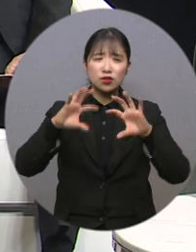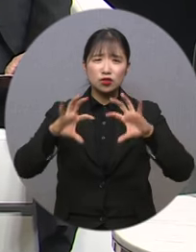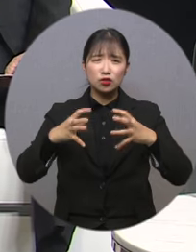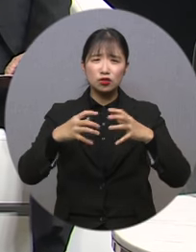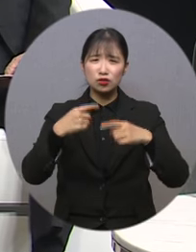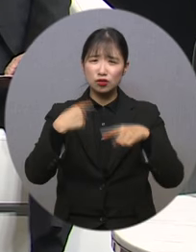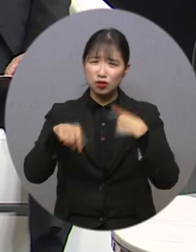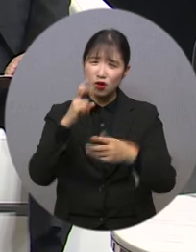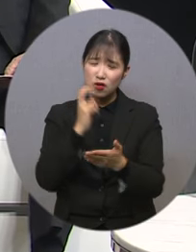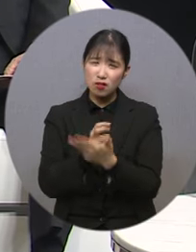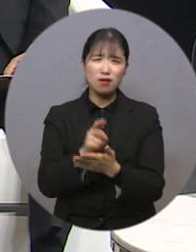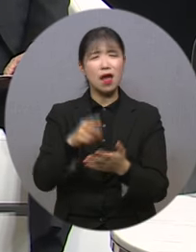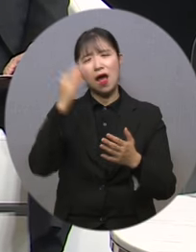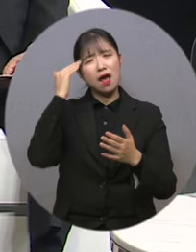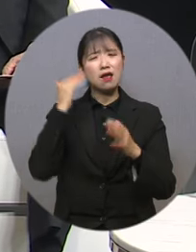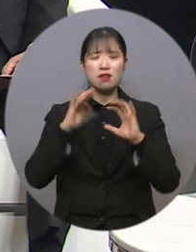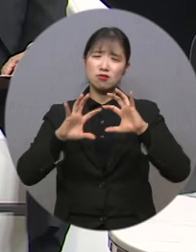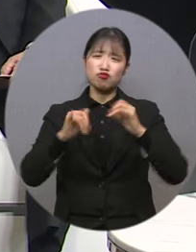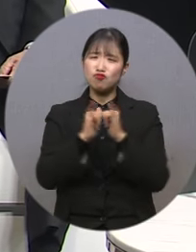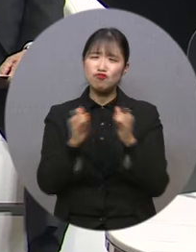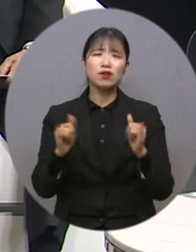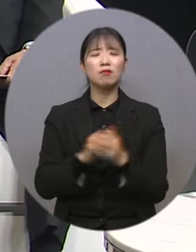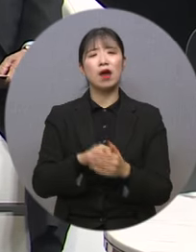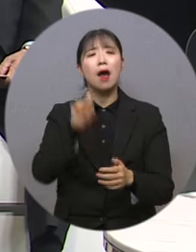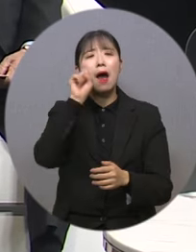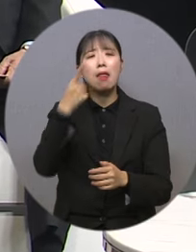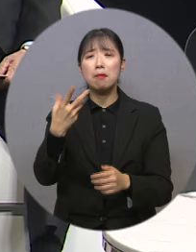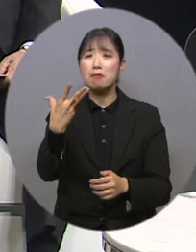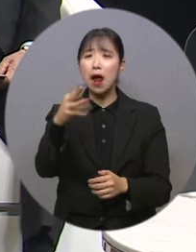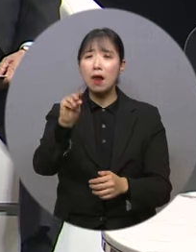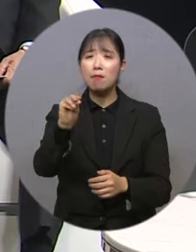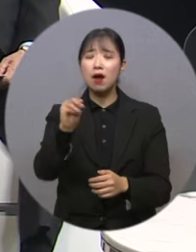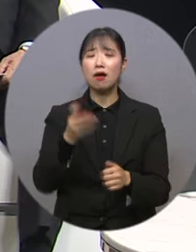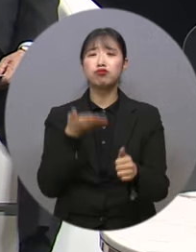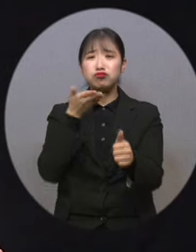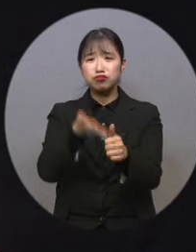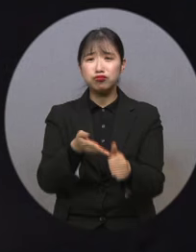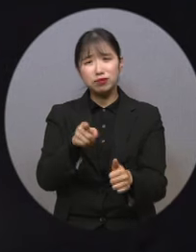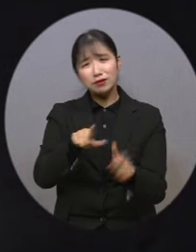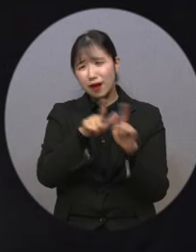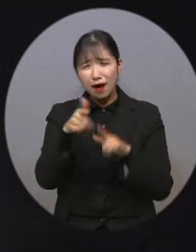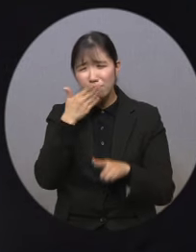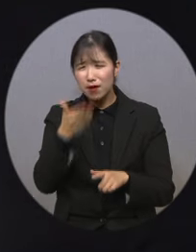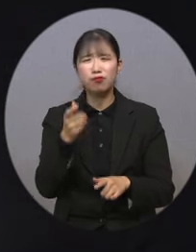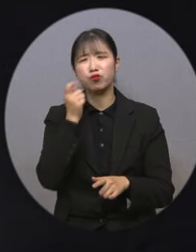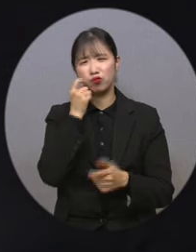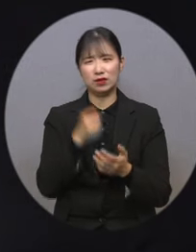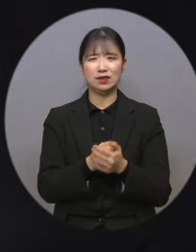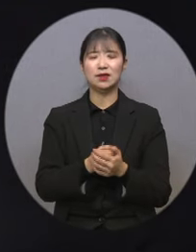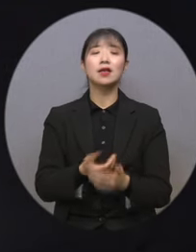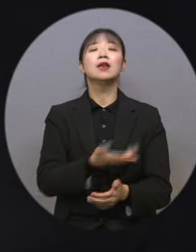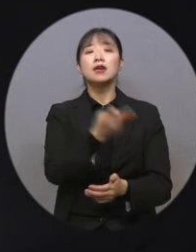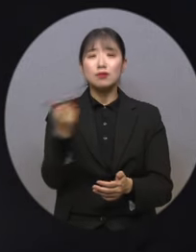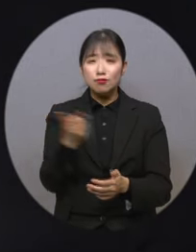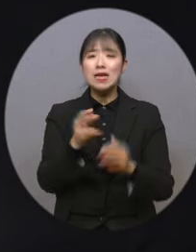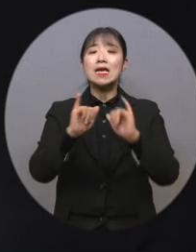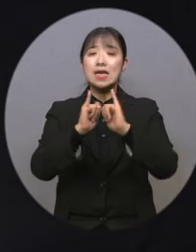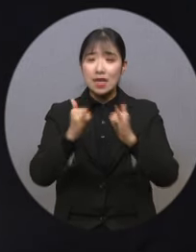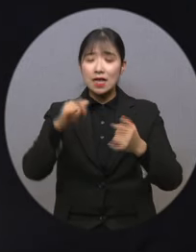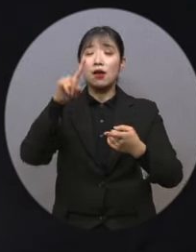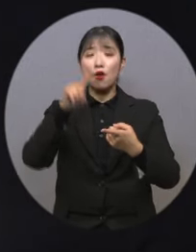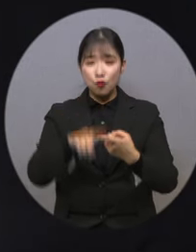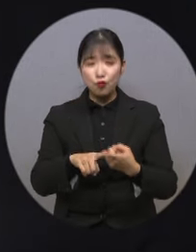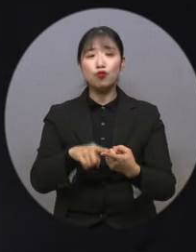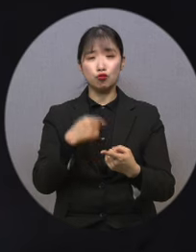국민이 살 수 없는 정책이야. 월 8만 원 줘가지고 못 살아요. 그게 마음에 안 들지. 그분들이 인간적으로 내 100%